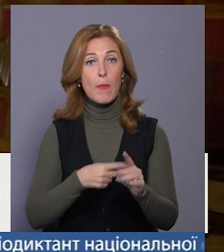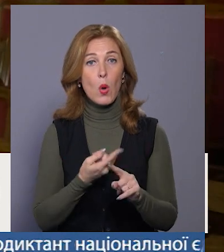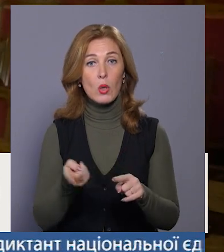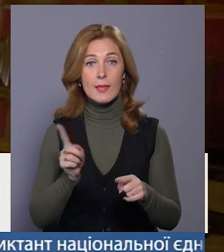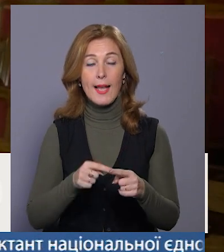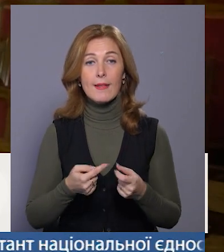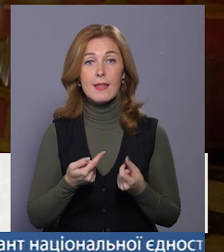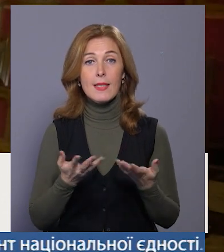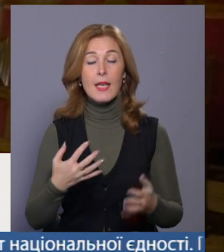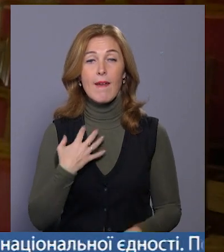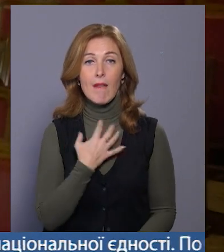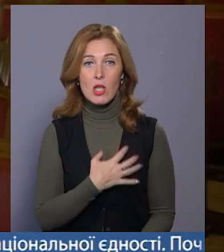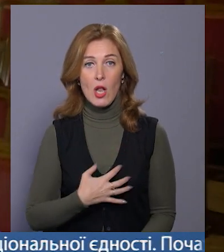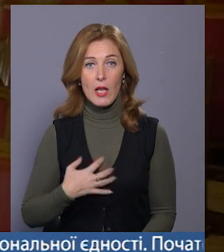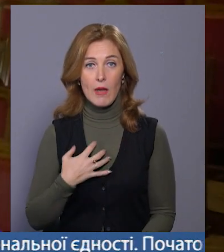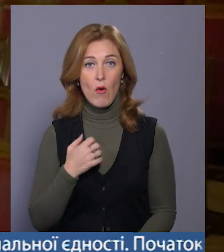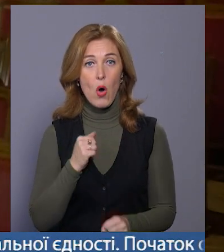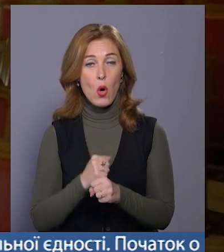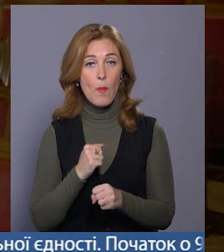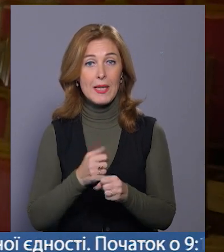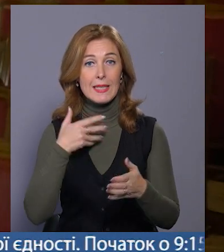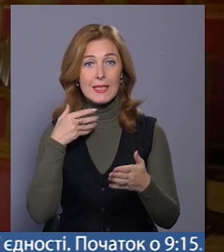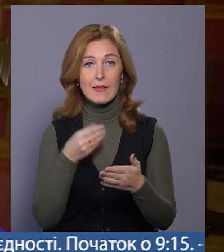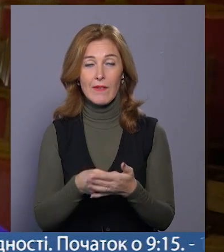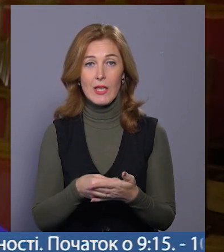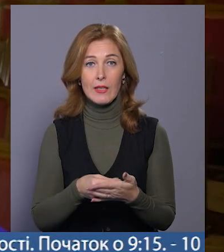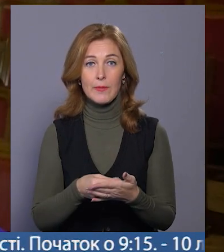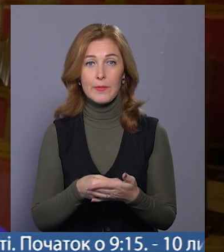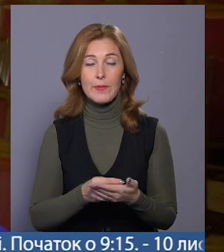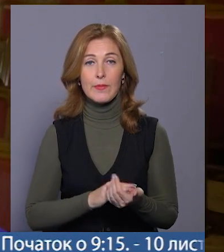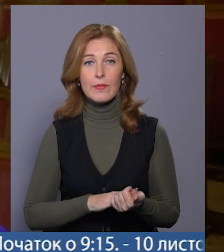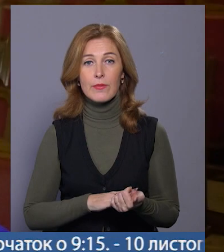наскільки важливо робити